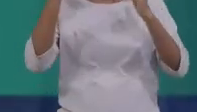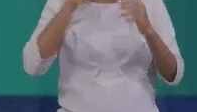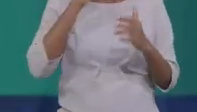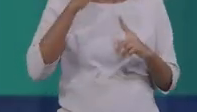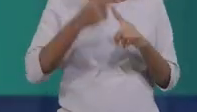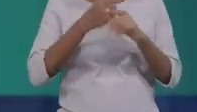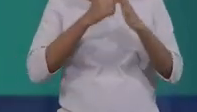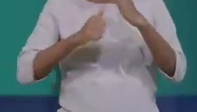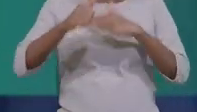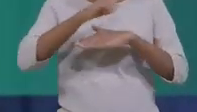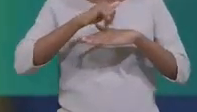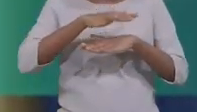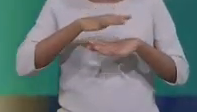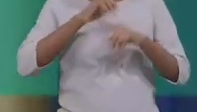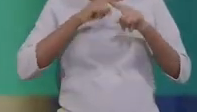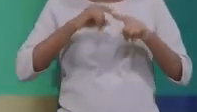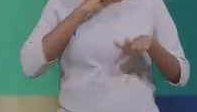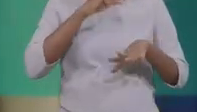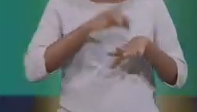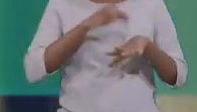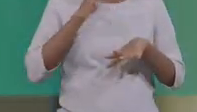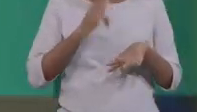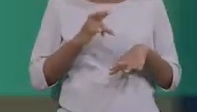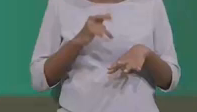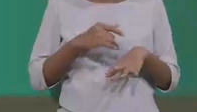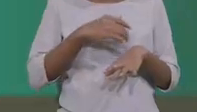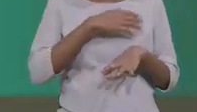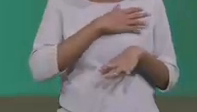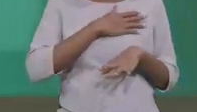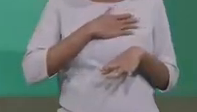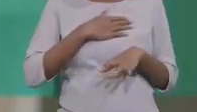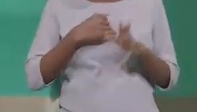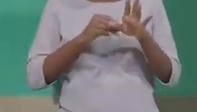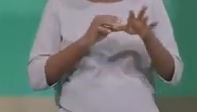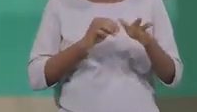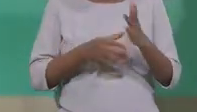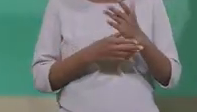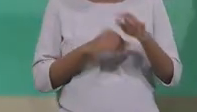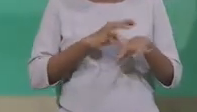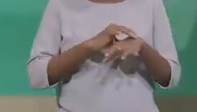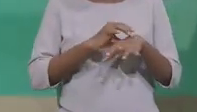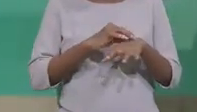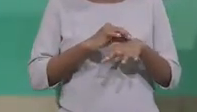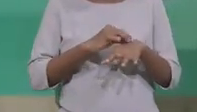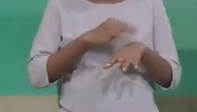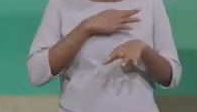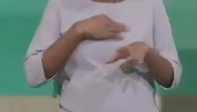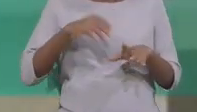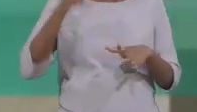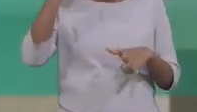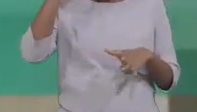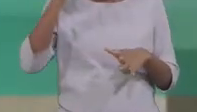vient pas, n'est point de celle qui vient d'en haut, mais elle est terrestre, charnel,